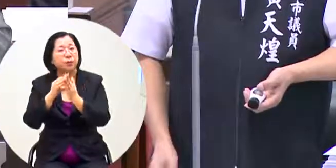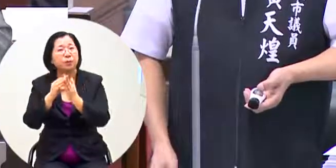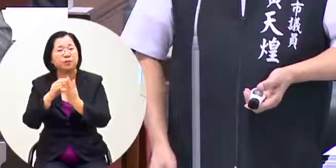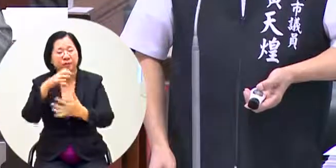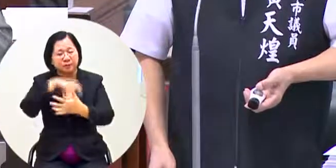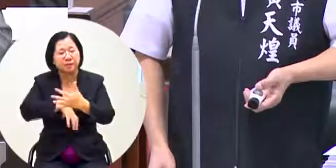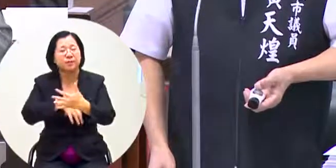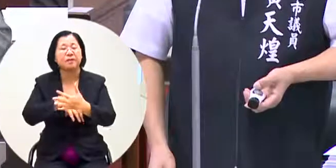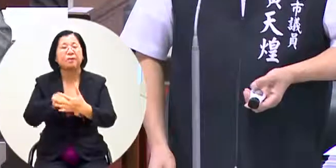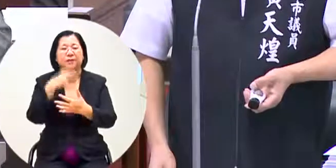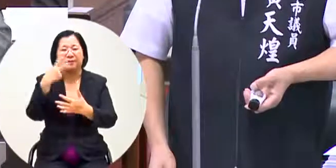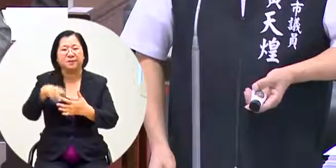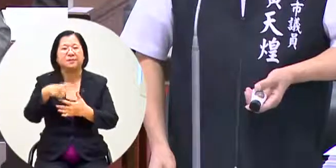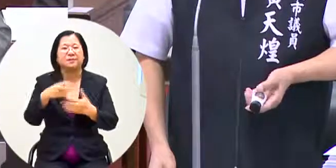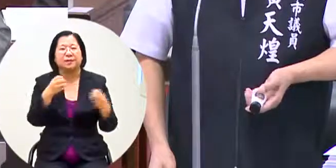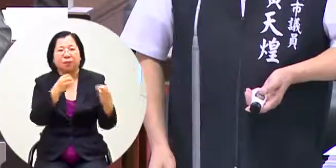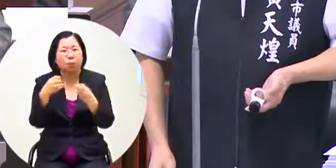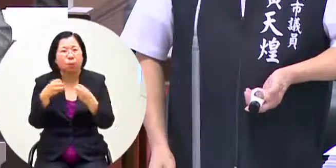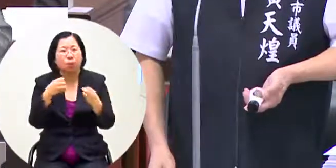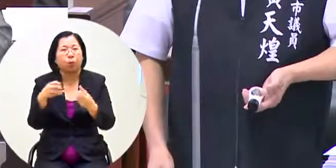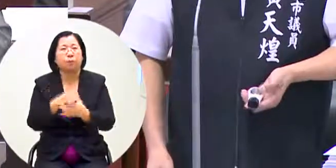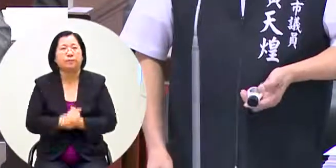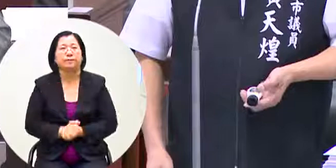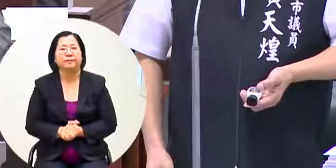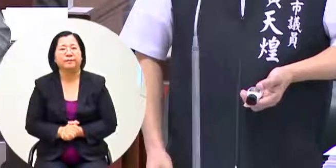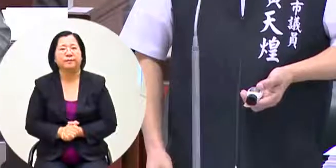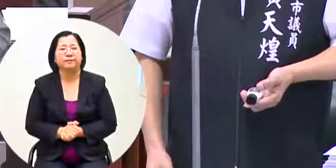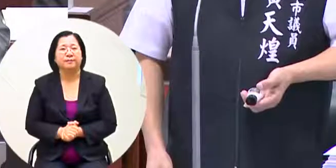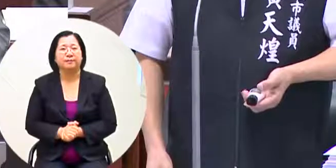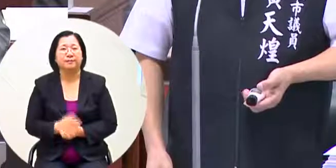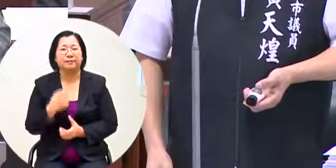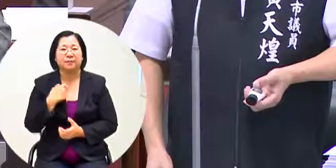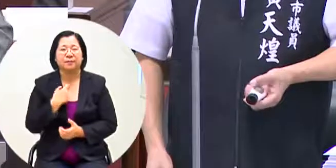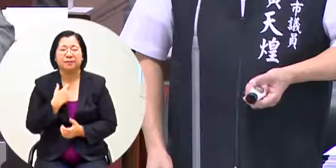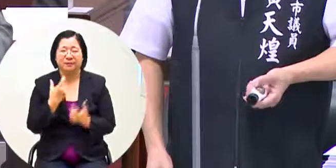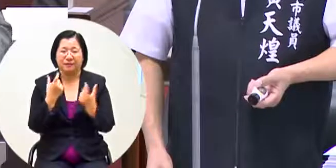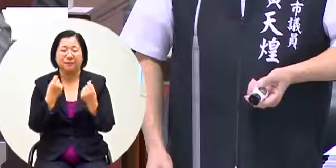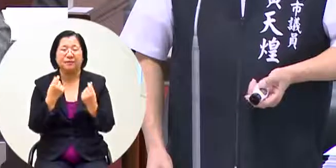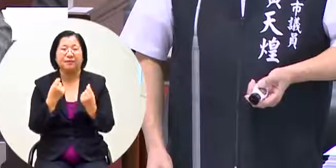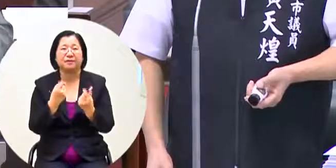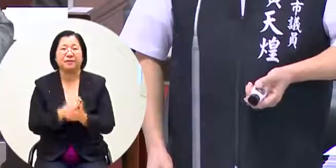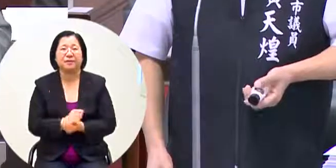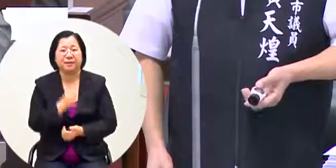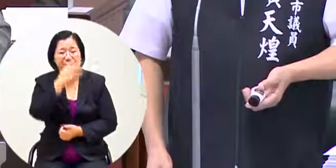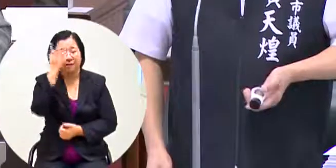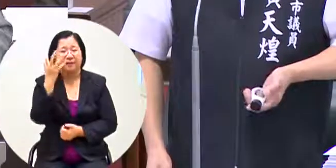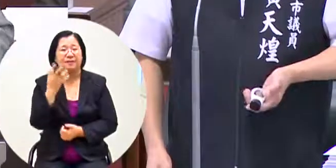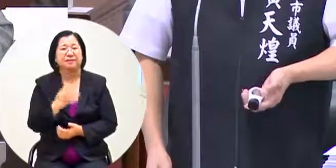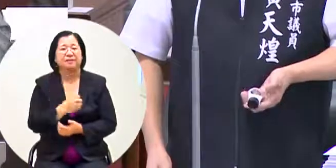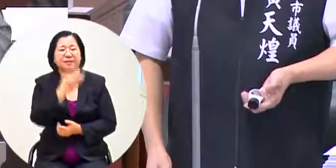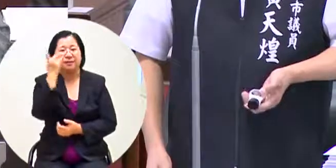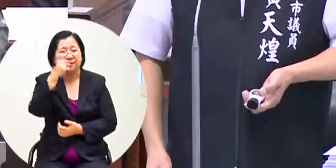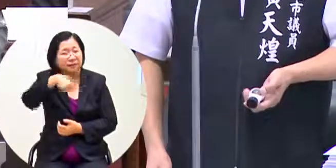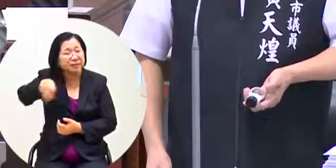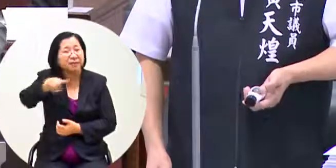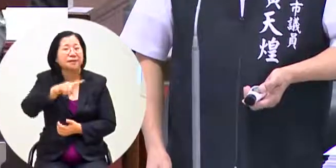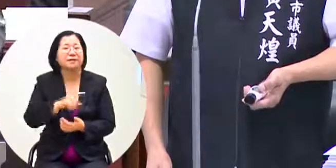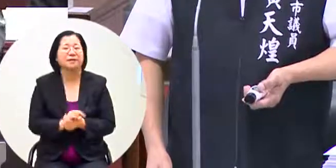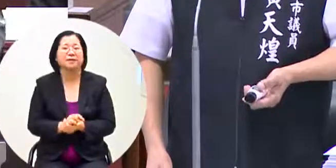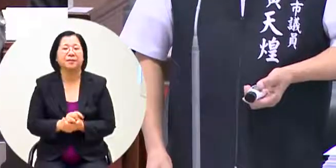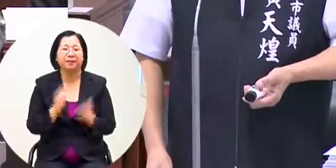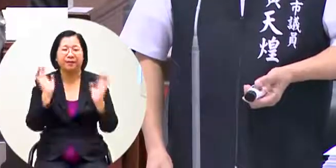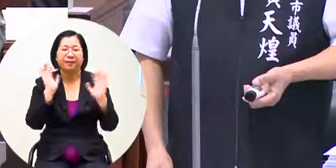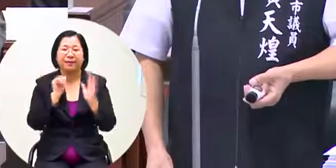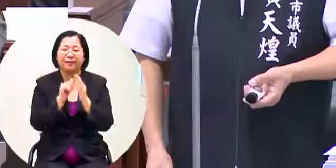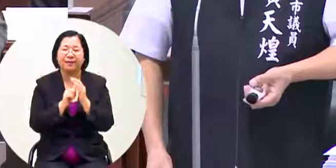们一样朝着怎么样子照顾，让年轻的世代他们的孩子能够受到公